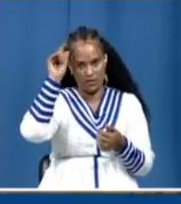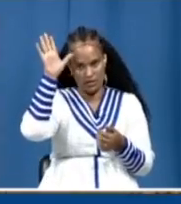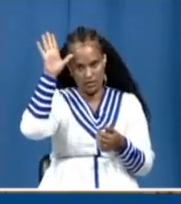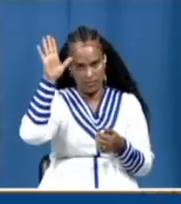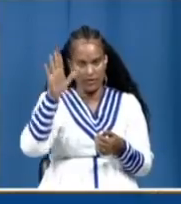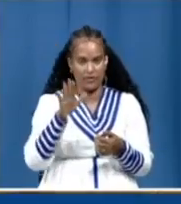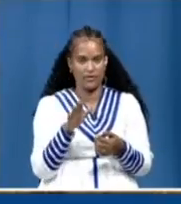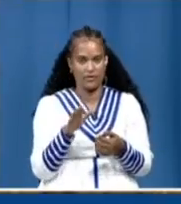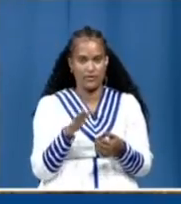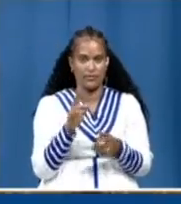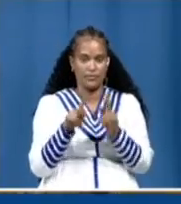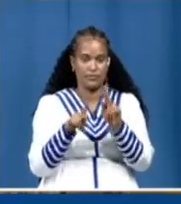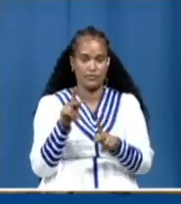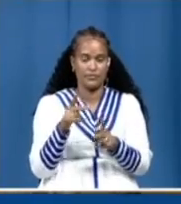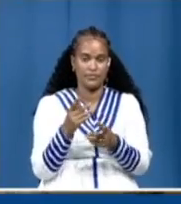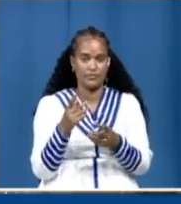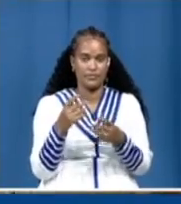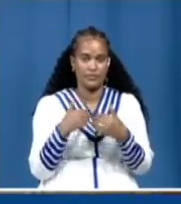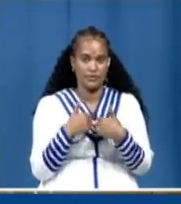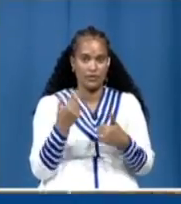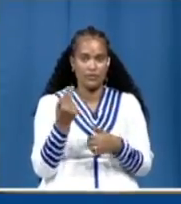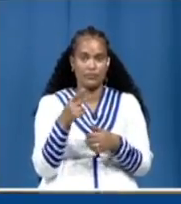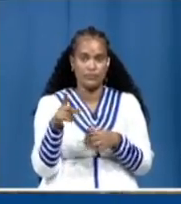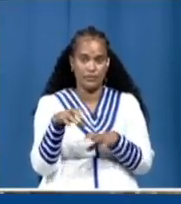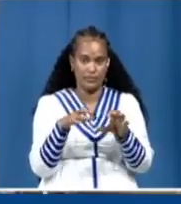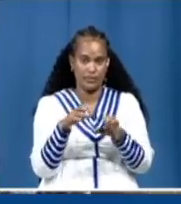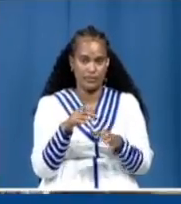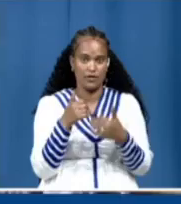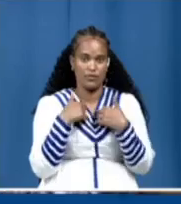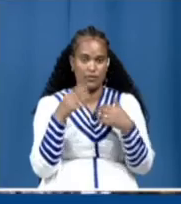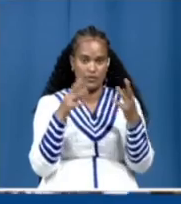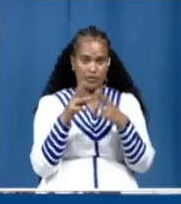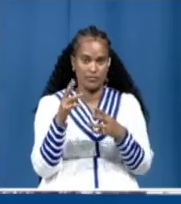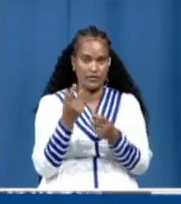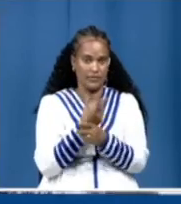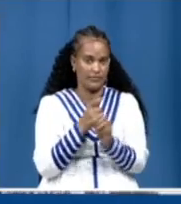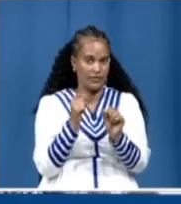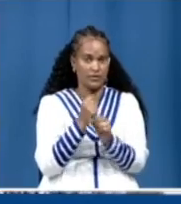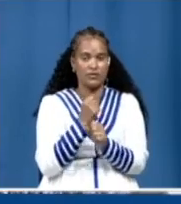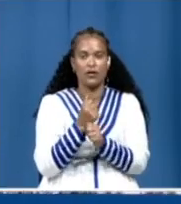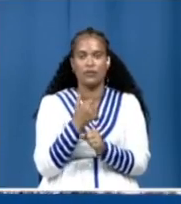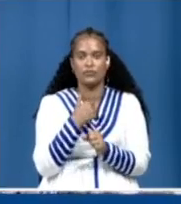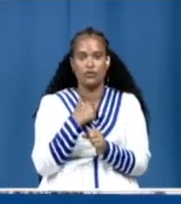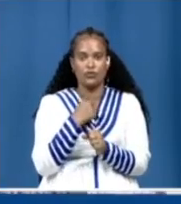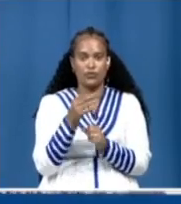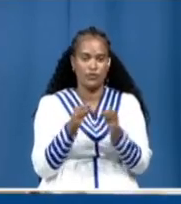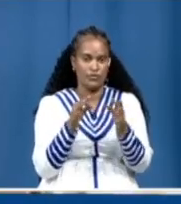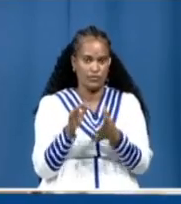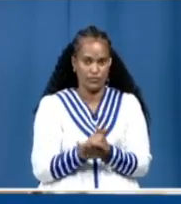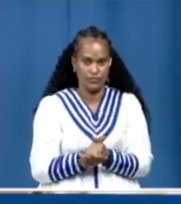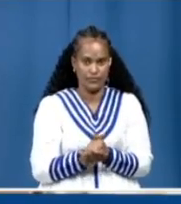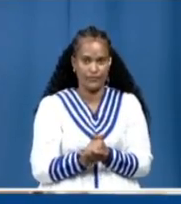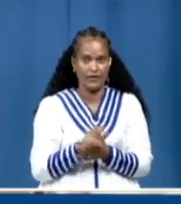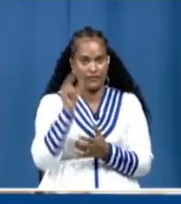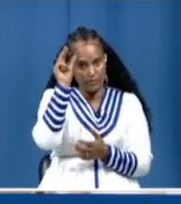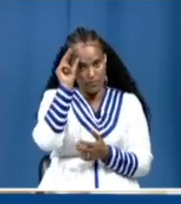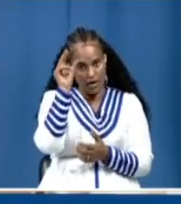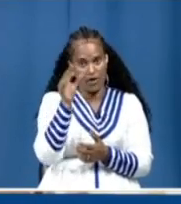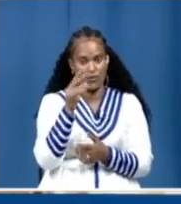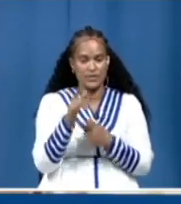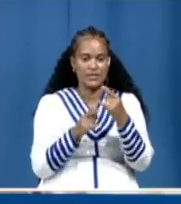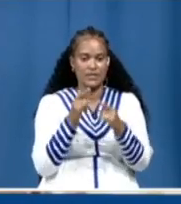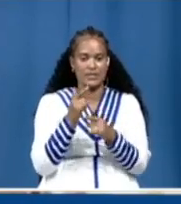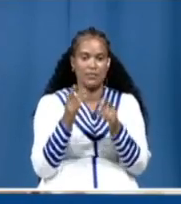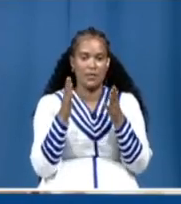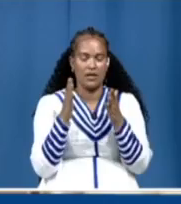غرماي ولدو حبرسه بحفت انسات تربحن مغبار زلو صقمات نمفتحن يسرح كم زلو يغلصو كفت بهلا وصينا ناف